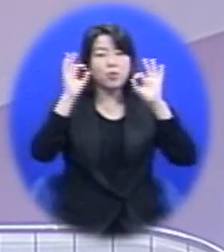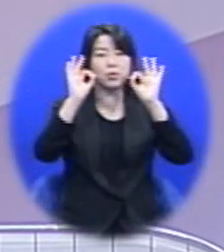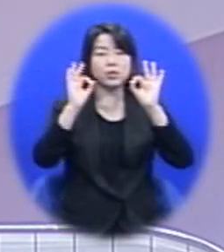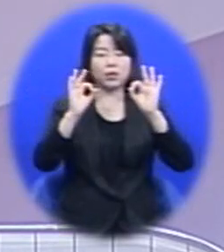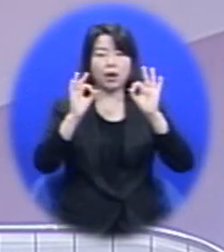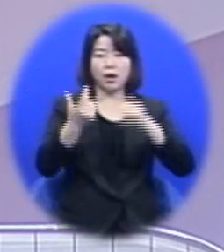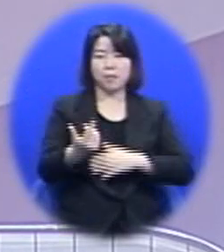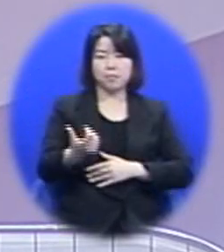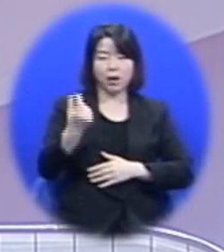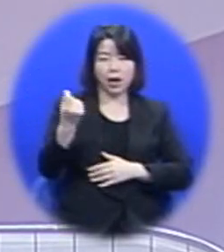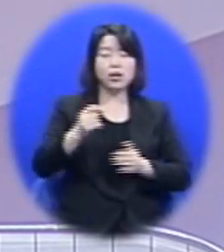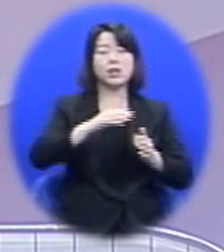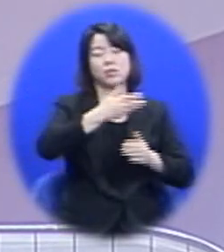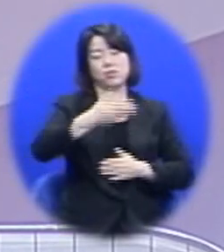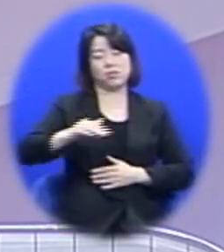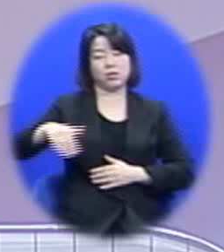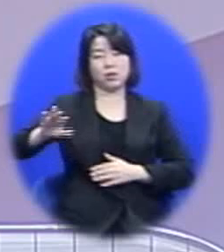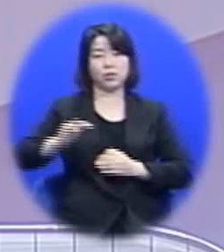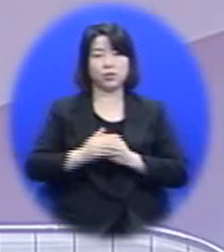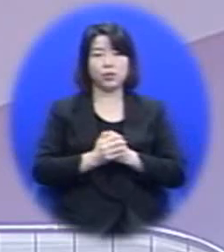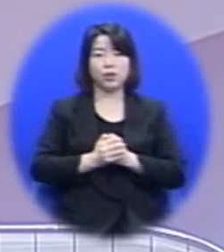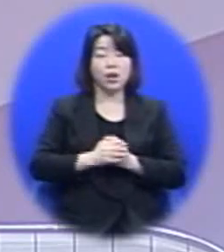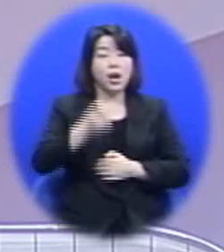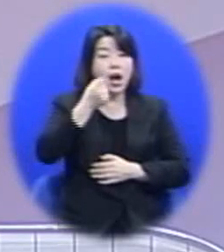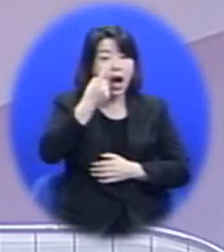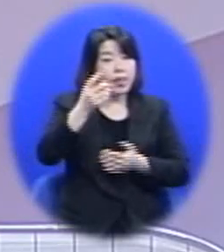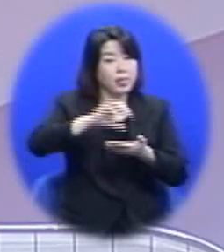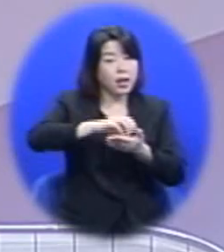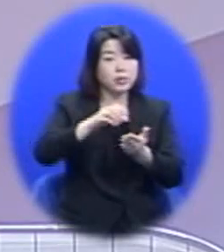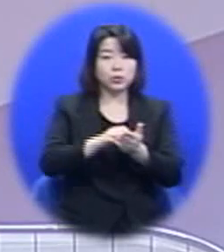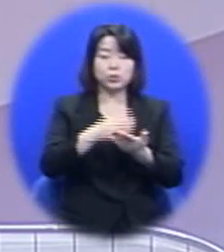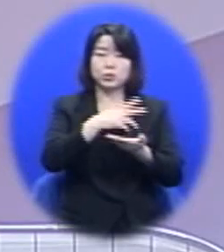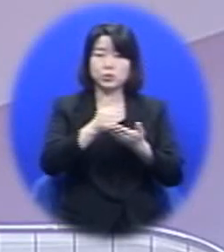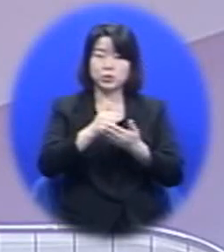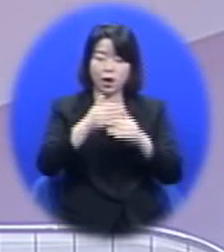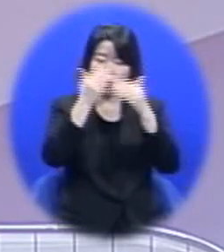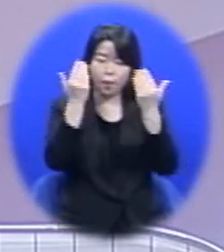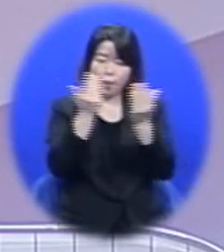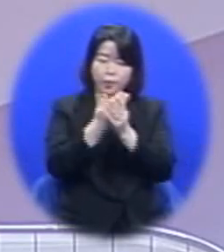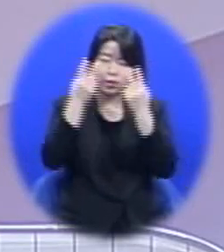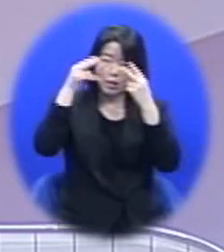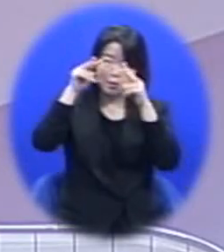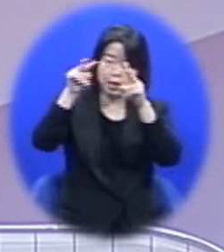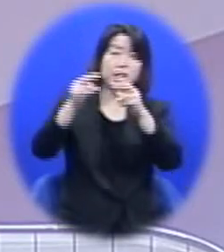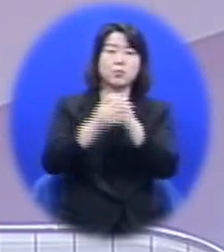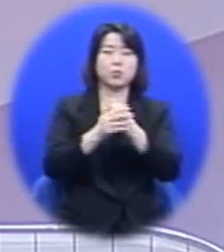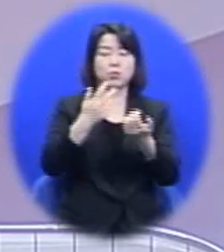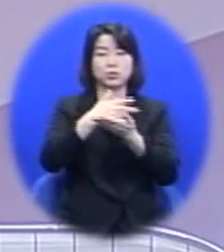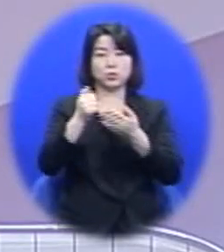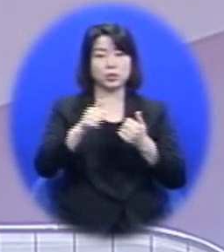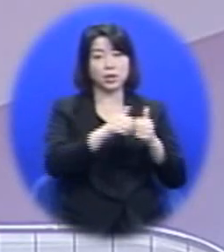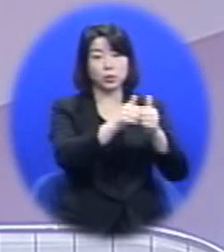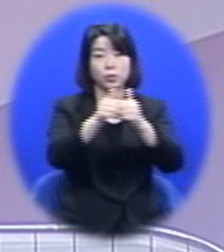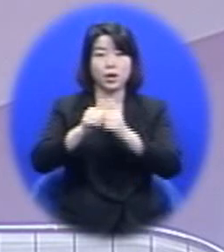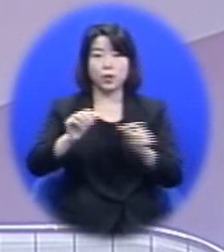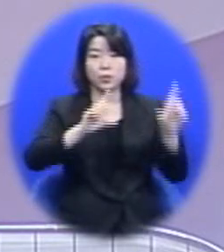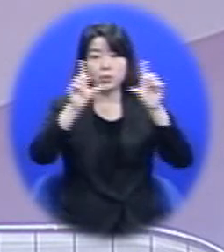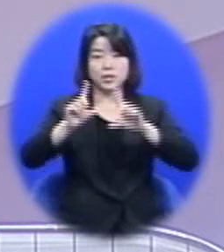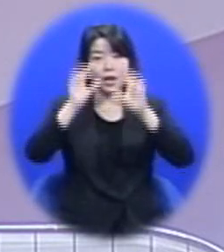금방 지나갔습니까? 한 달쯤 주님과 온전히 주님을 바라보고 주님과 동행하고